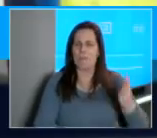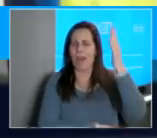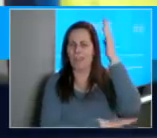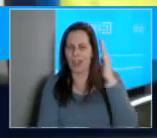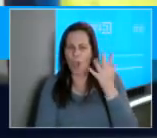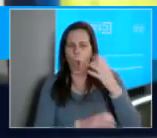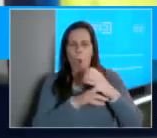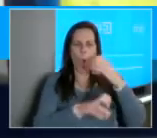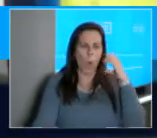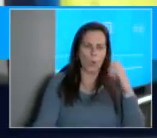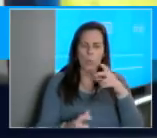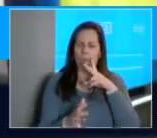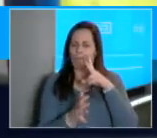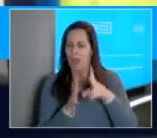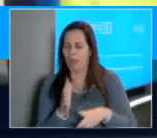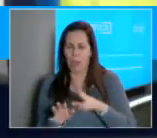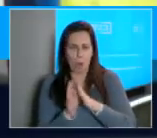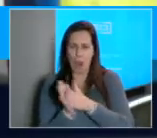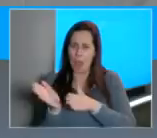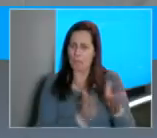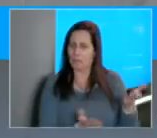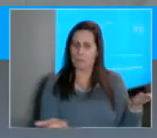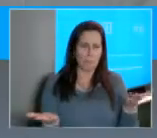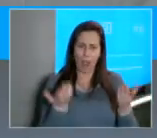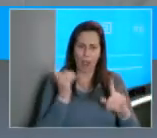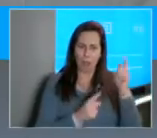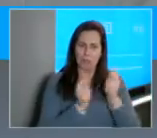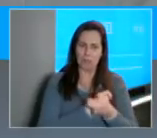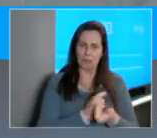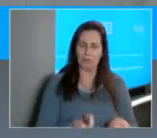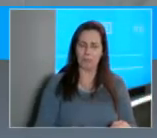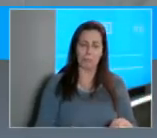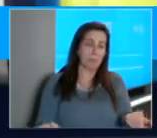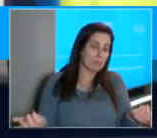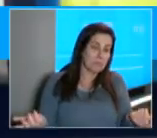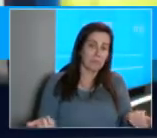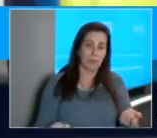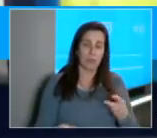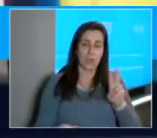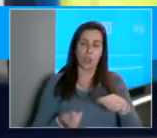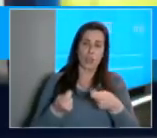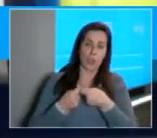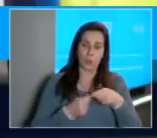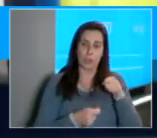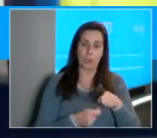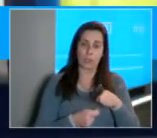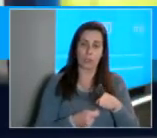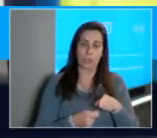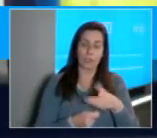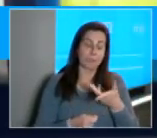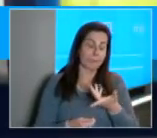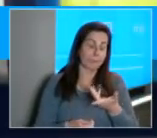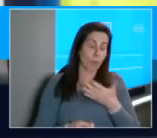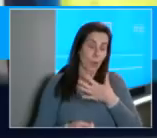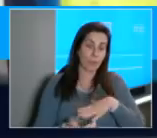בתחנות האוטובוס, תחנות הרכבת, הכל היה בסדר, עד ש... עד שכנראה יש ארגונים שזה פת לחמם, הם